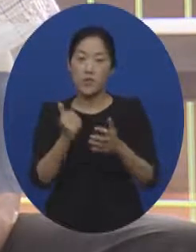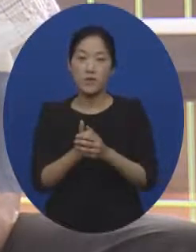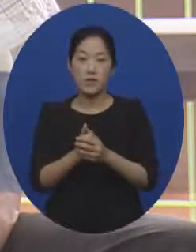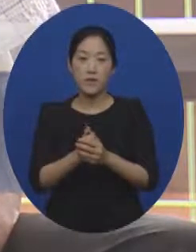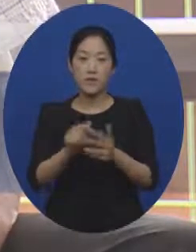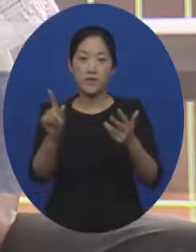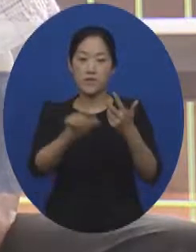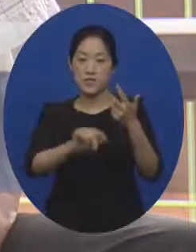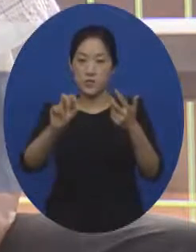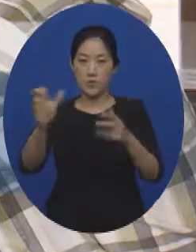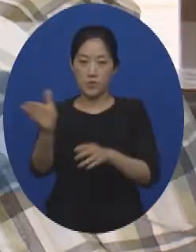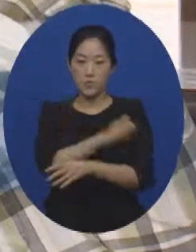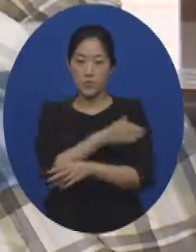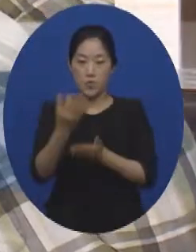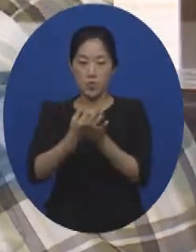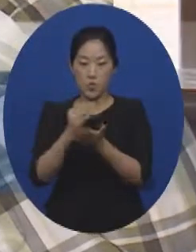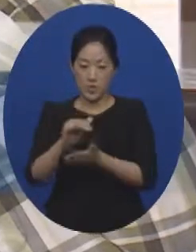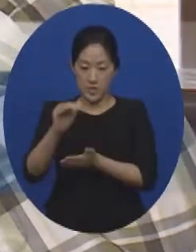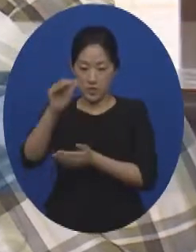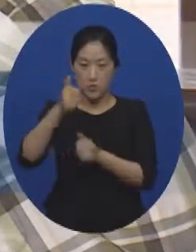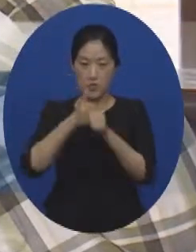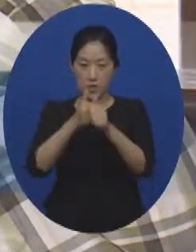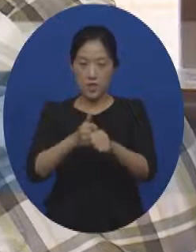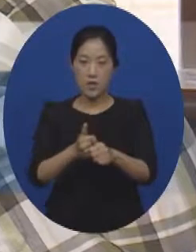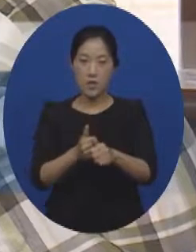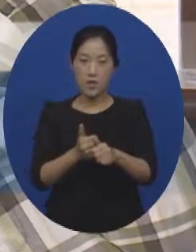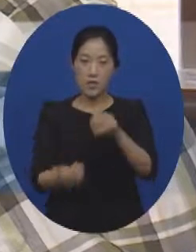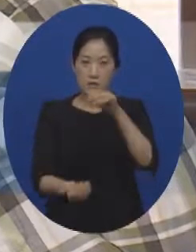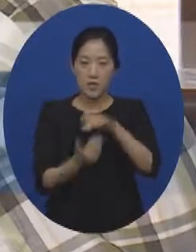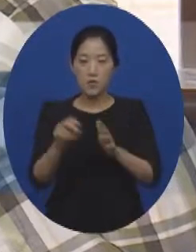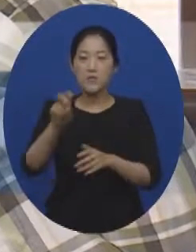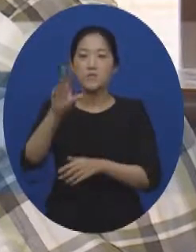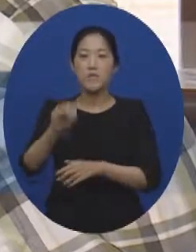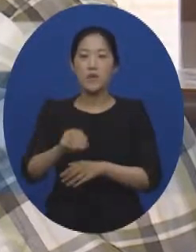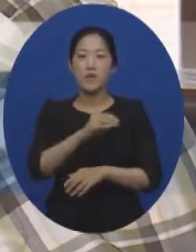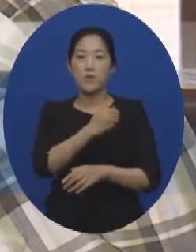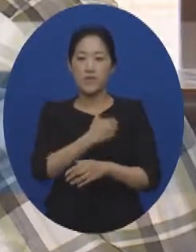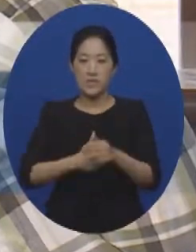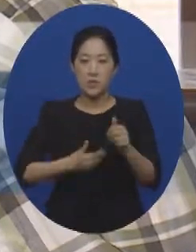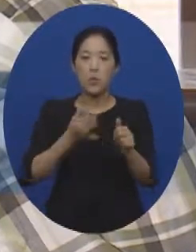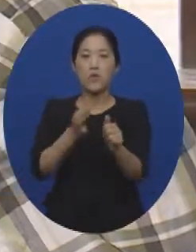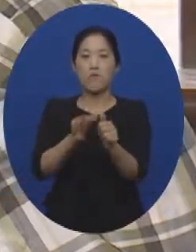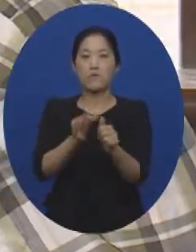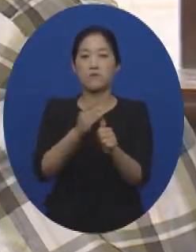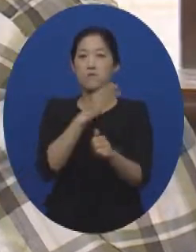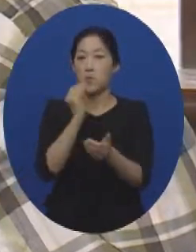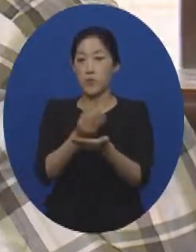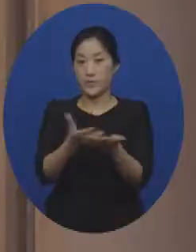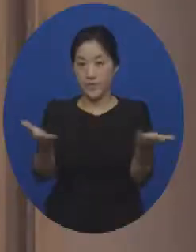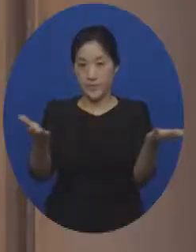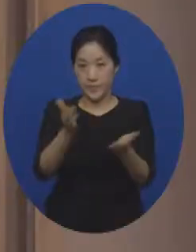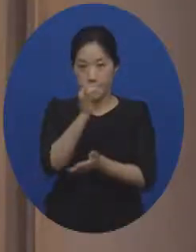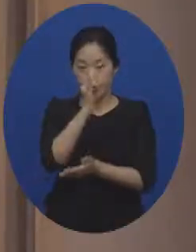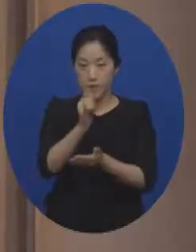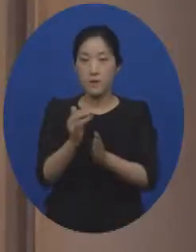25일부터 소득기준에 따라 월 최대 20만원의 기초연금이 지급됩니다